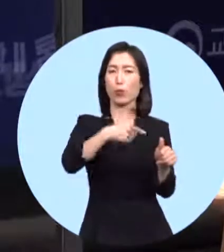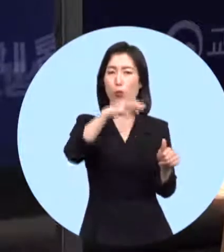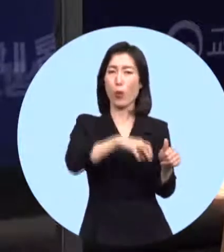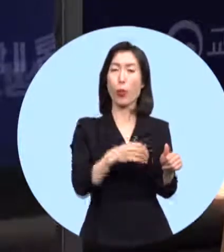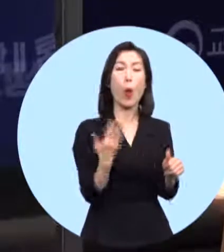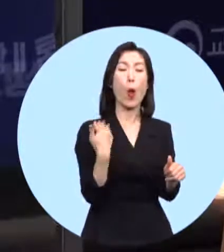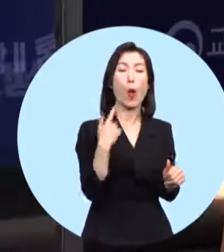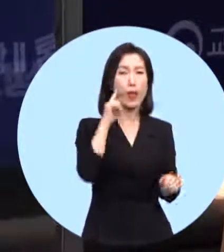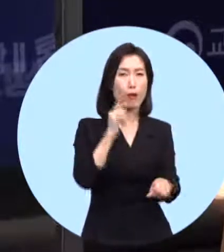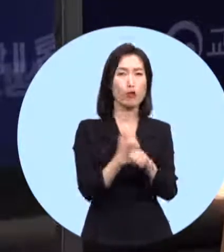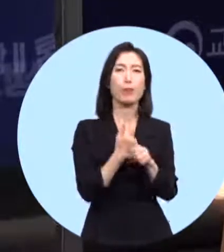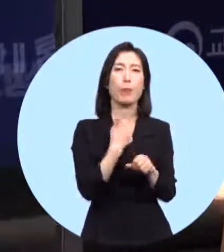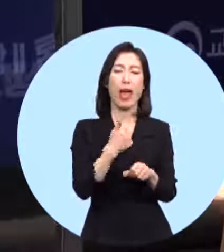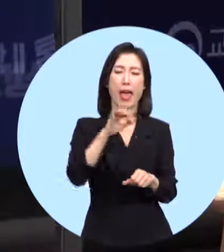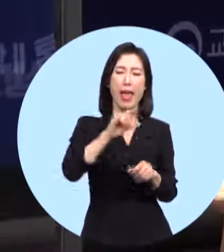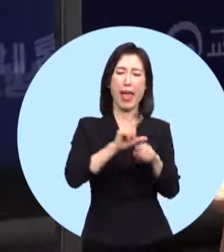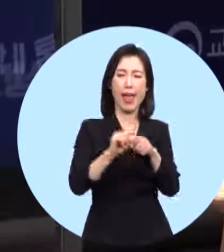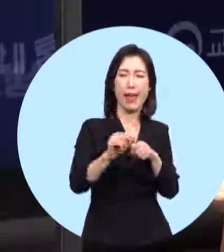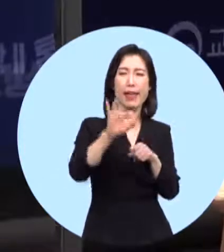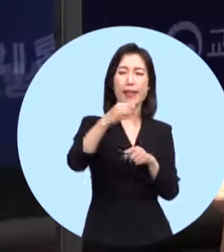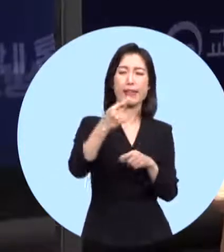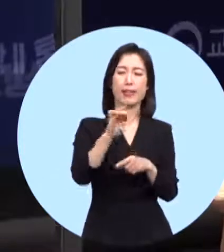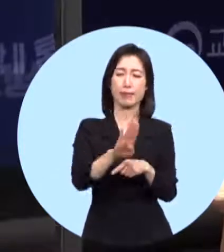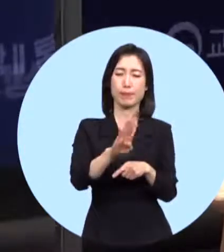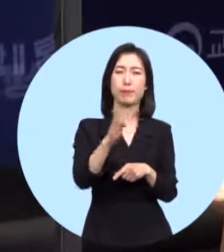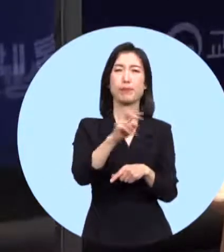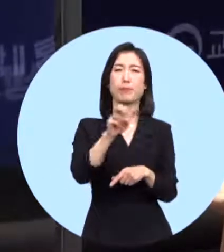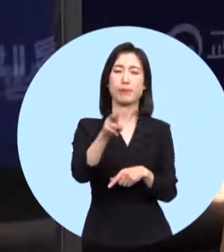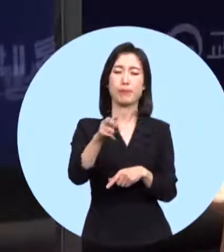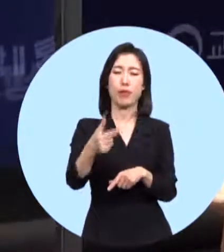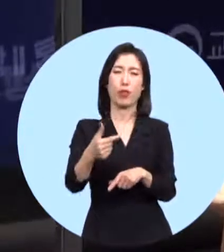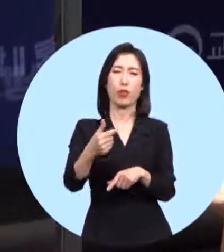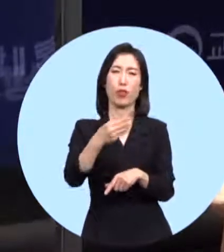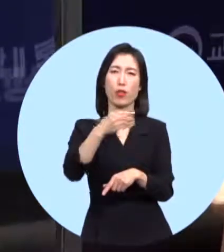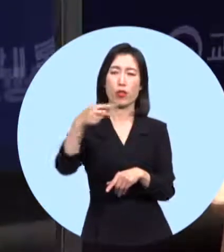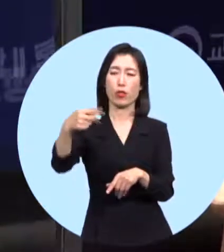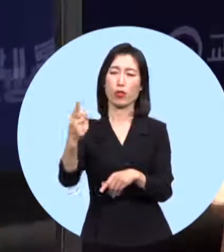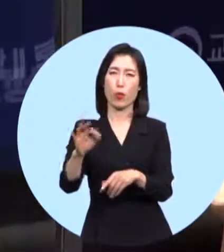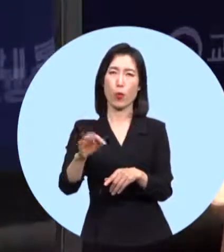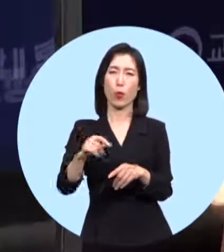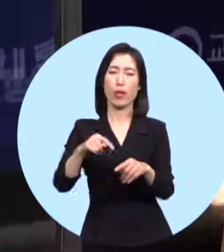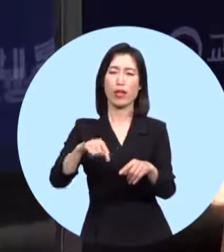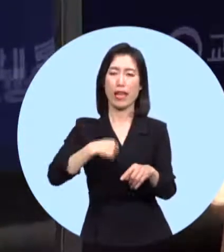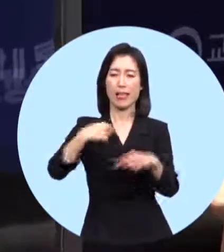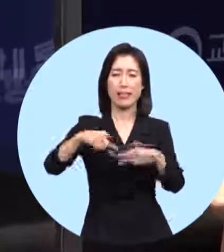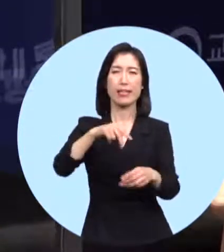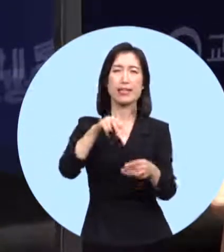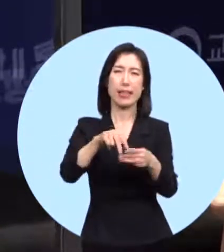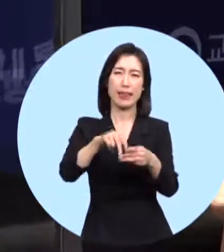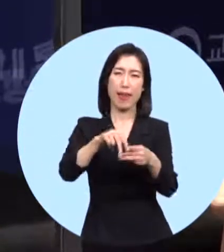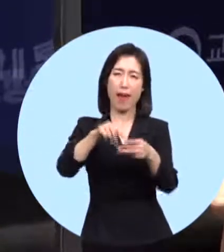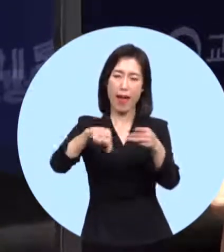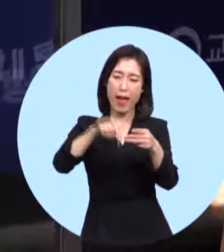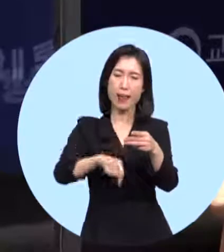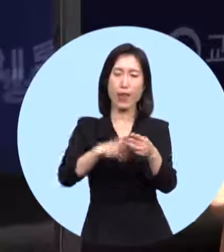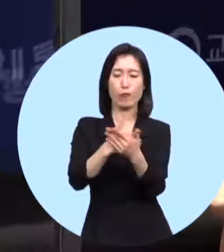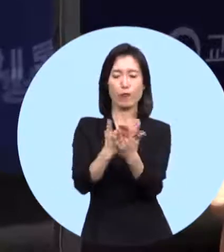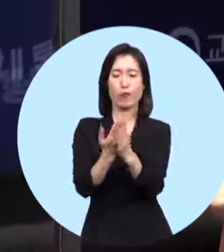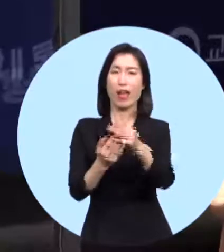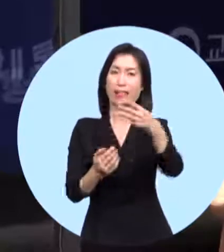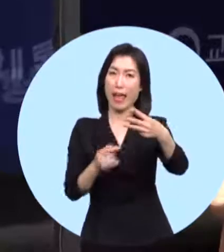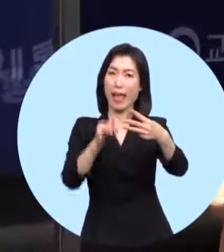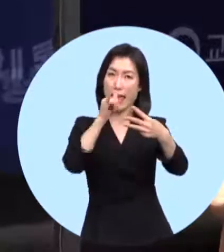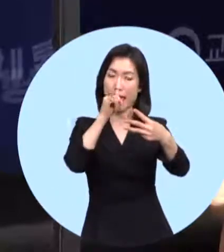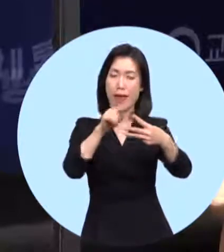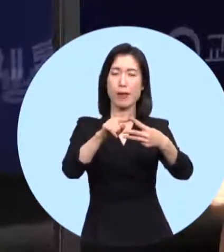충남평생교육진흥원에서 제가 최근에 마친 읍면동 자치센터 활성화 방안에서 주민자치센터에 그 세 가지